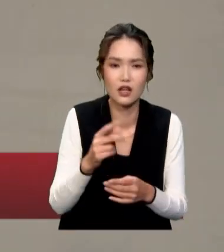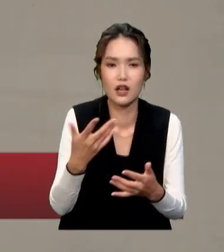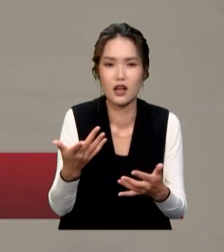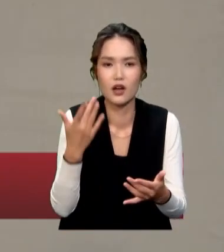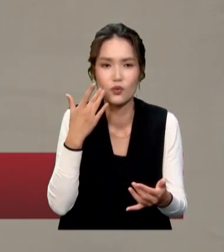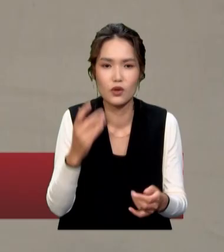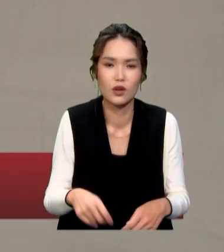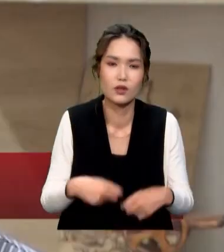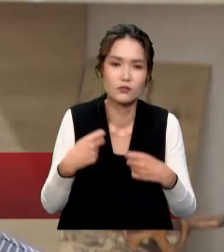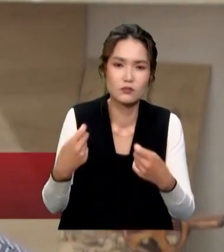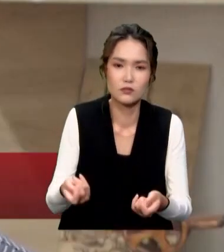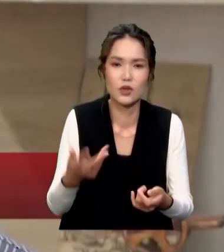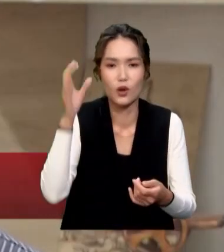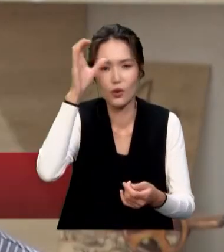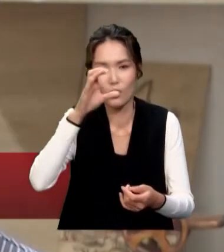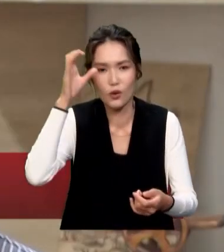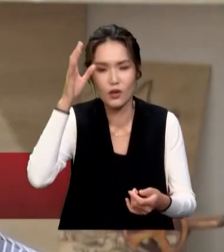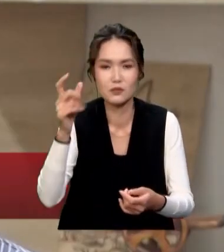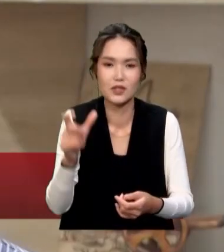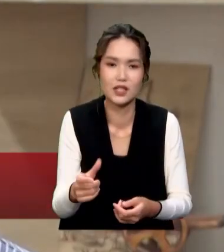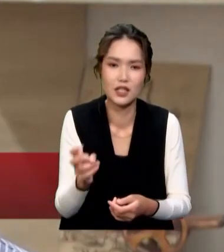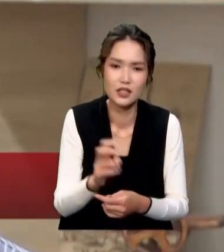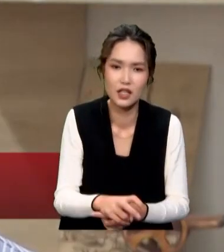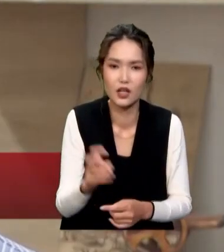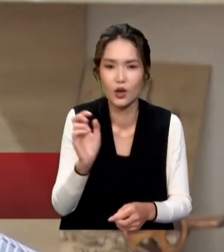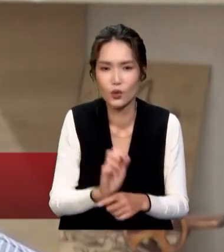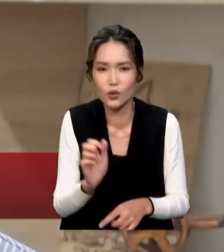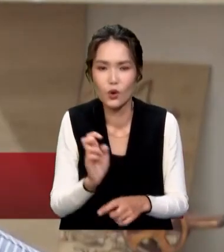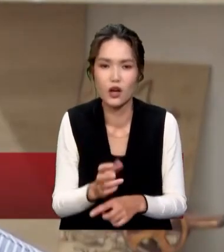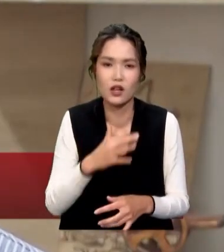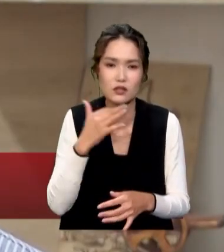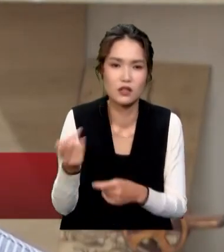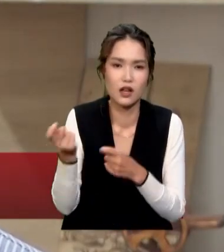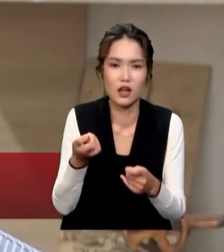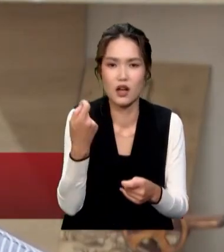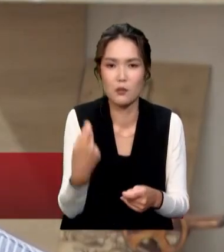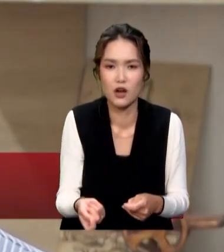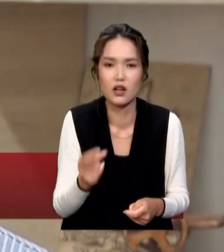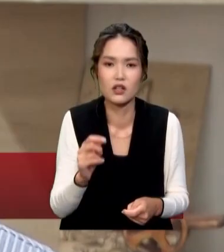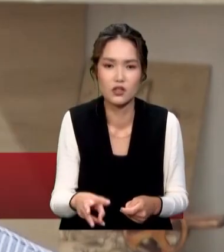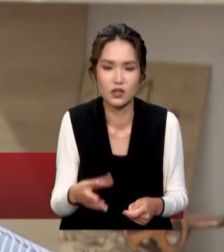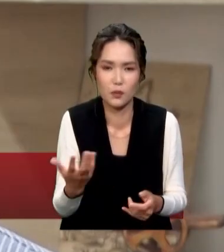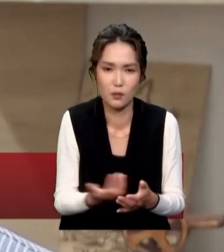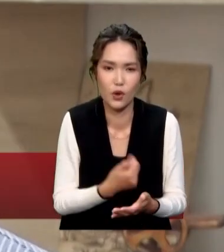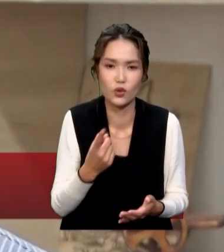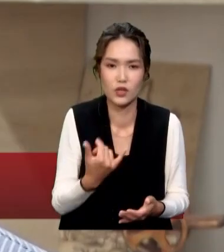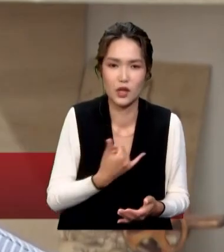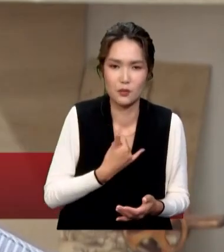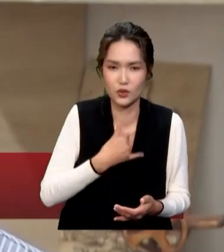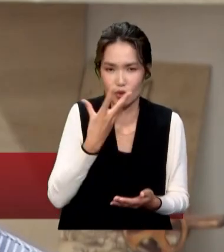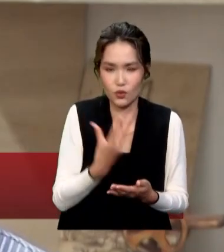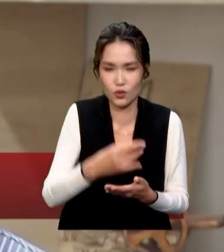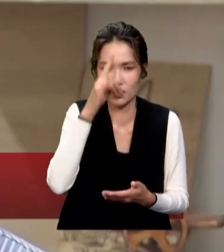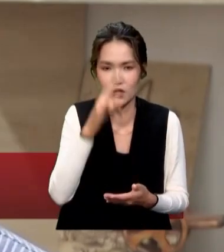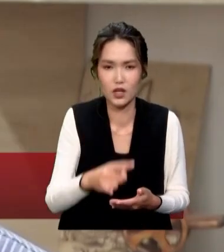Қырғызстан, Қытай елдерінен, Өзбекстан елдерінен келген бұйымдар болсын, ол бұйымдар арзан. Неге десеңіздер, енді бұны біздің істеп атқан